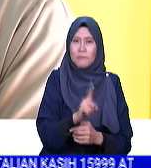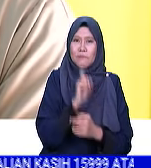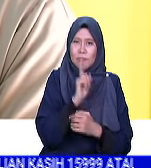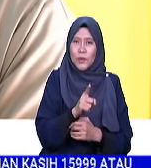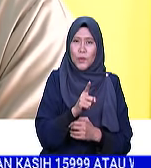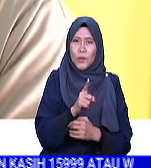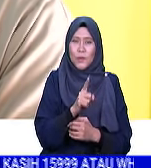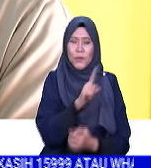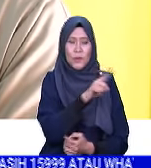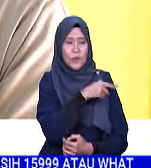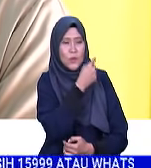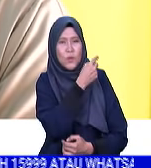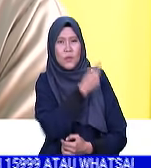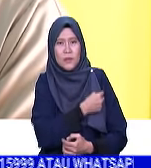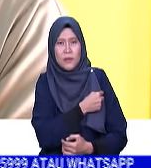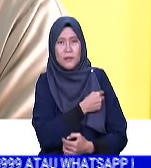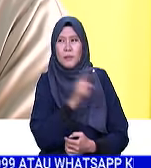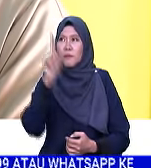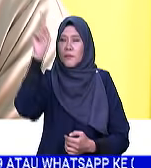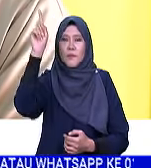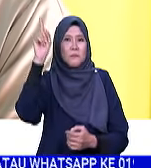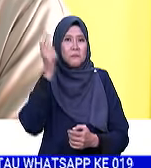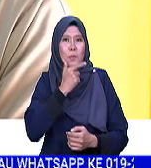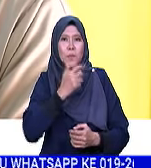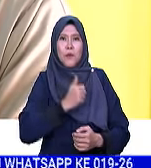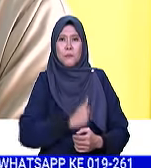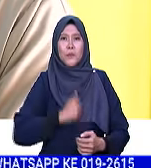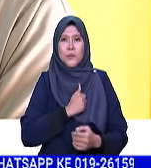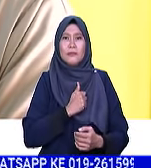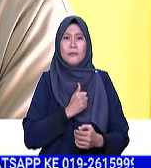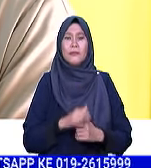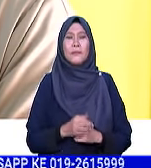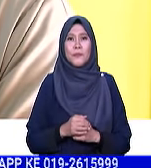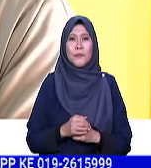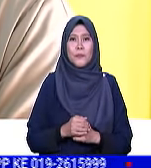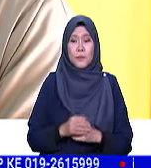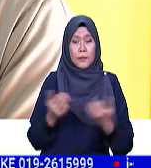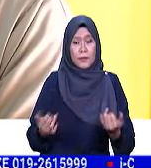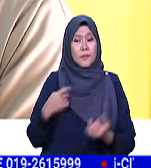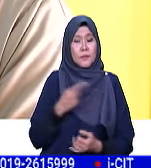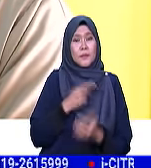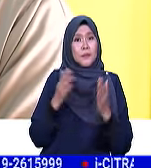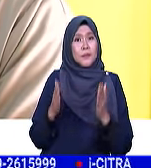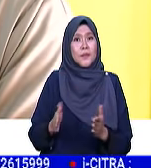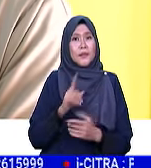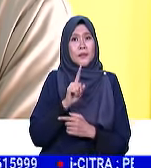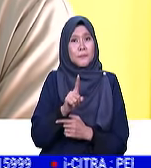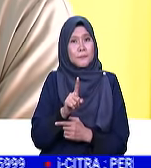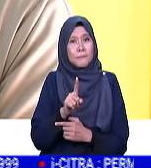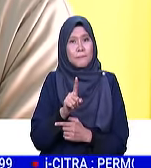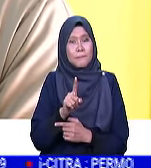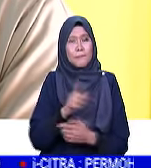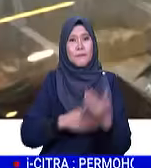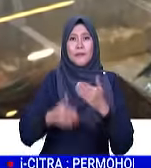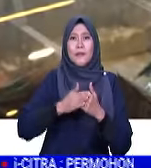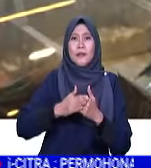yang sukar untuk diampunkan lah. Jadi kita sebagai orang Islam